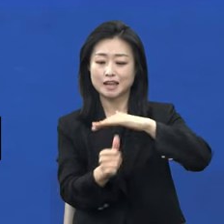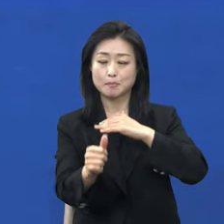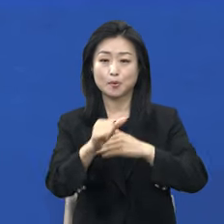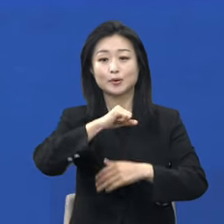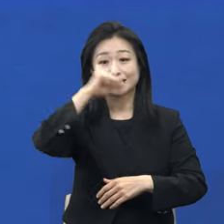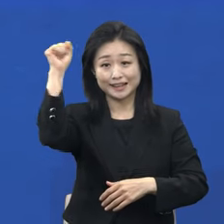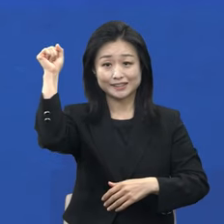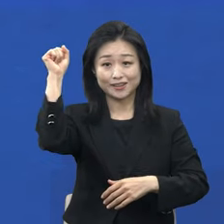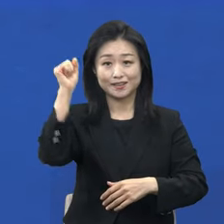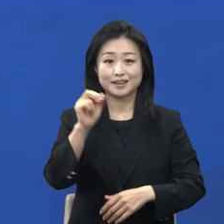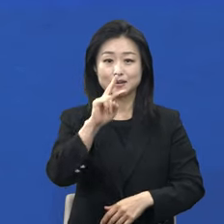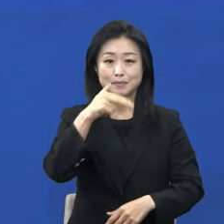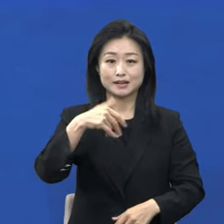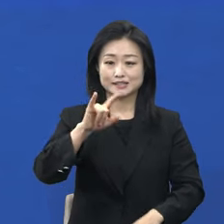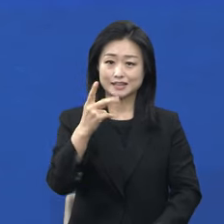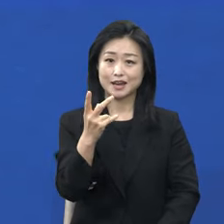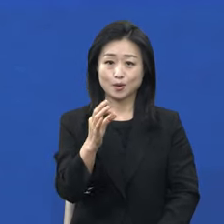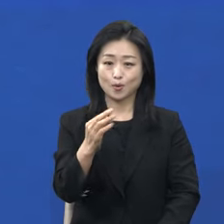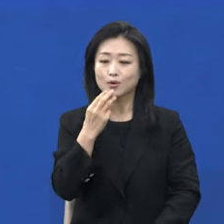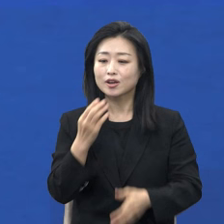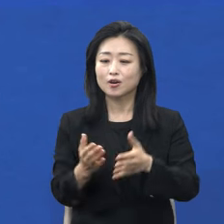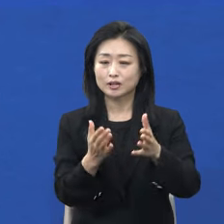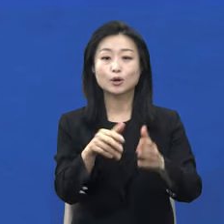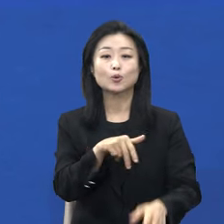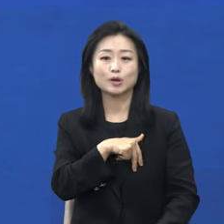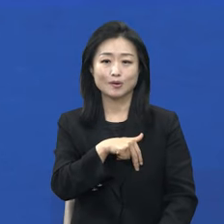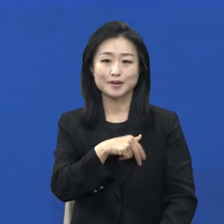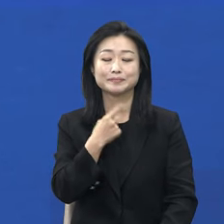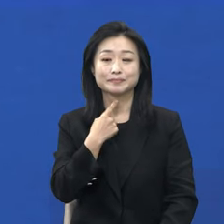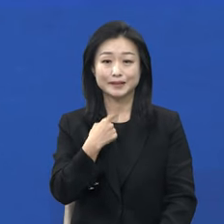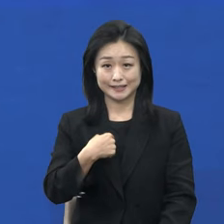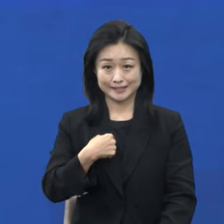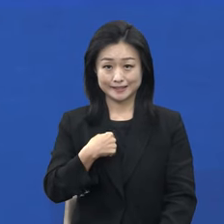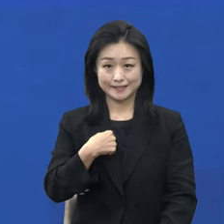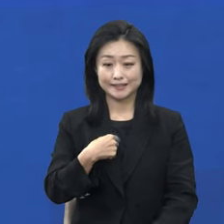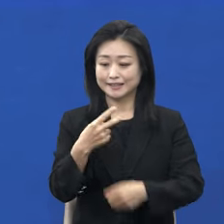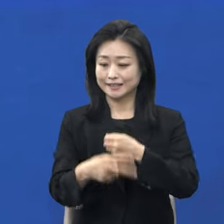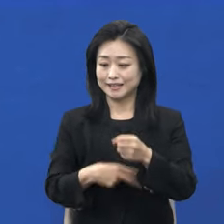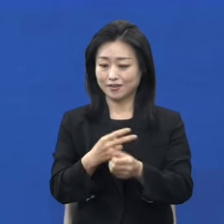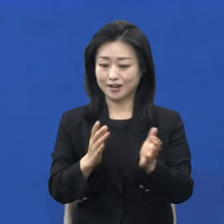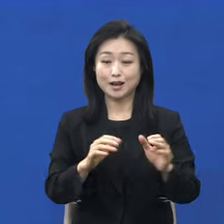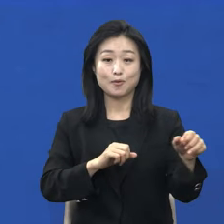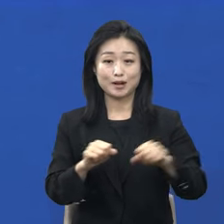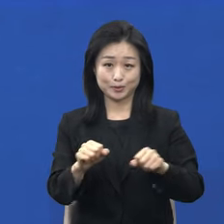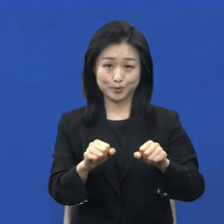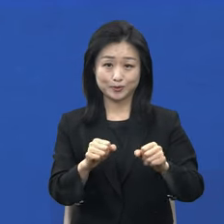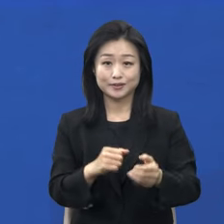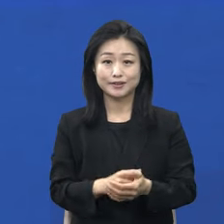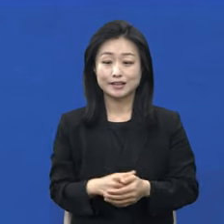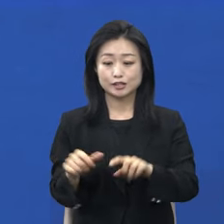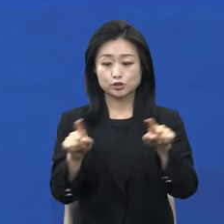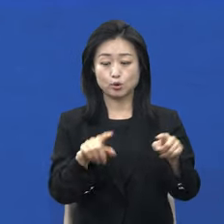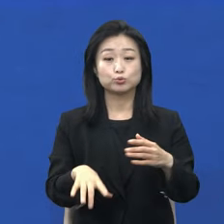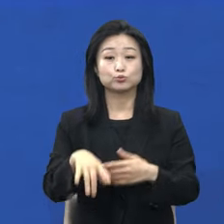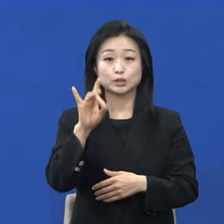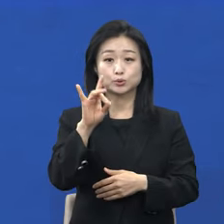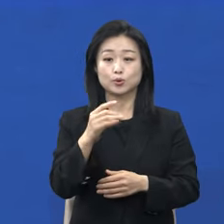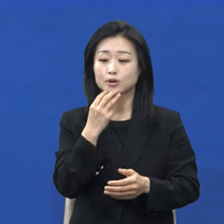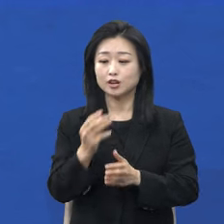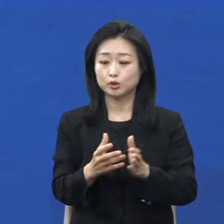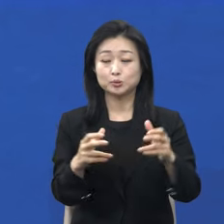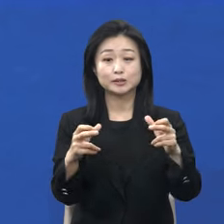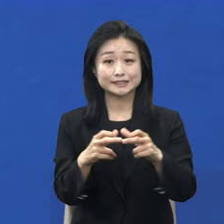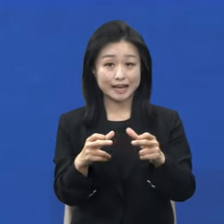당선된 박재용 경기도 의원입니다. 2년여 동안 의정활동 중 전국 최초인 경기도